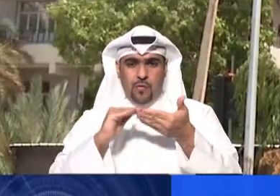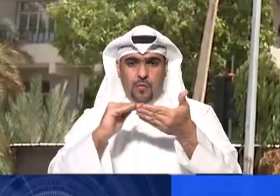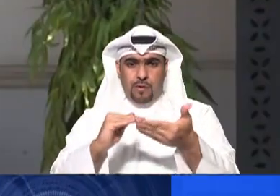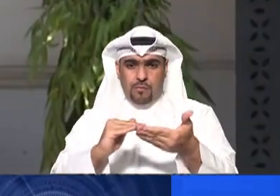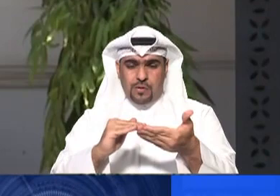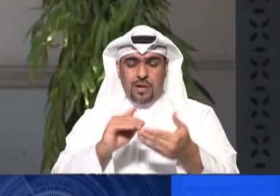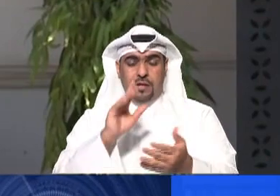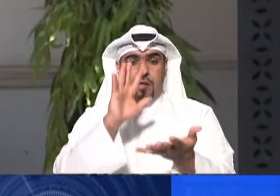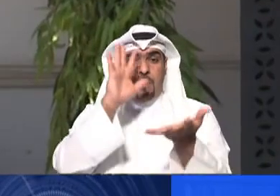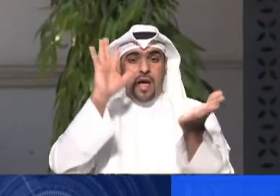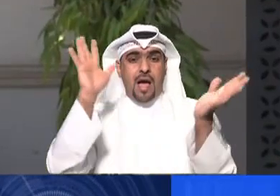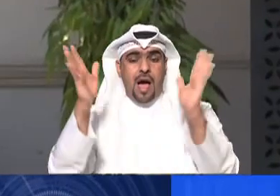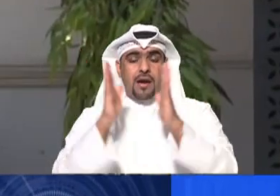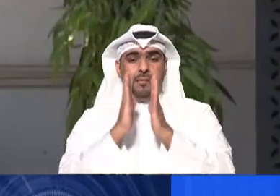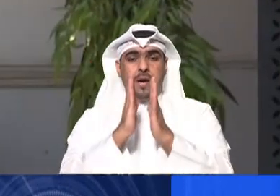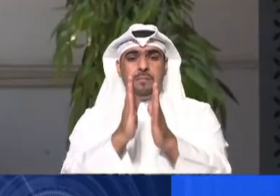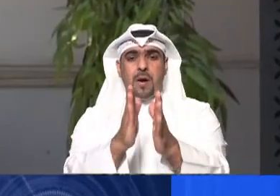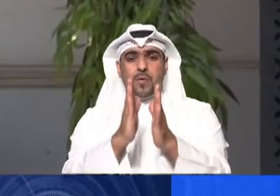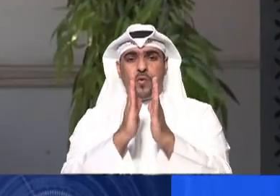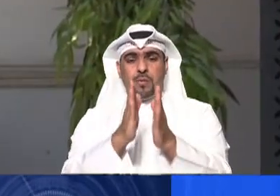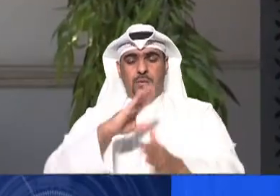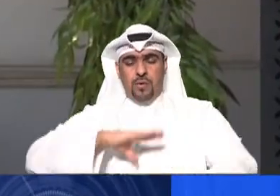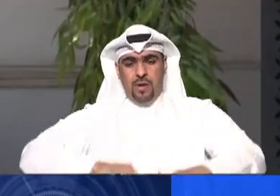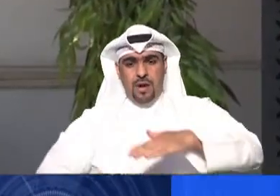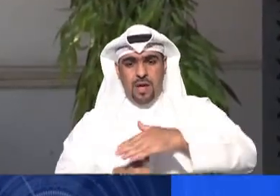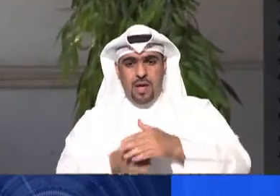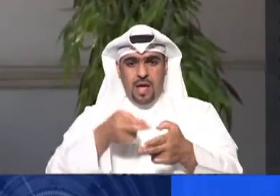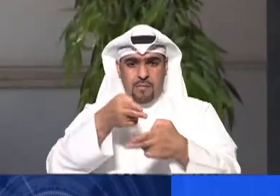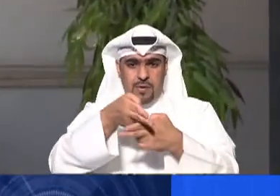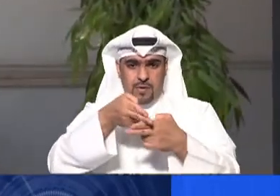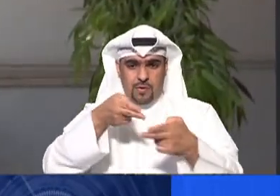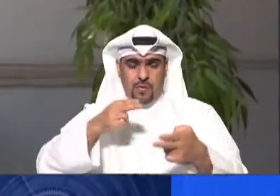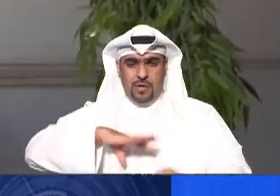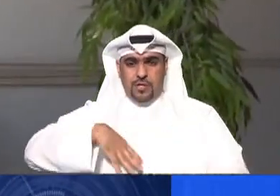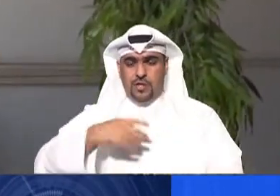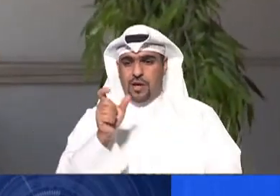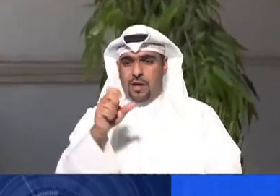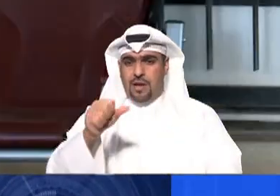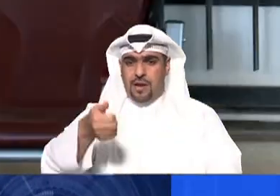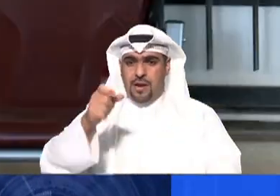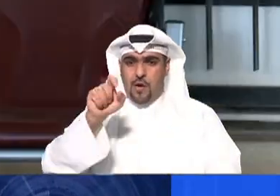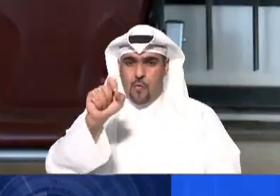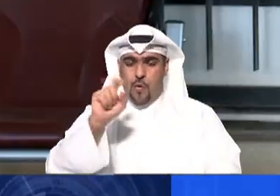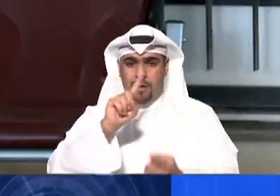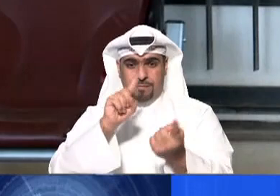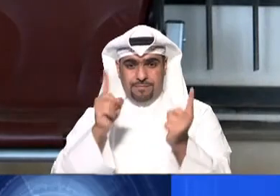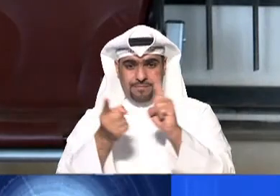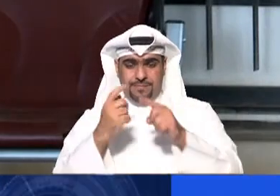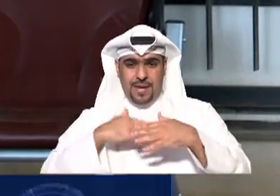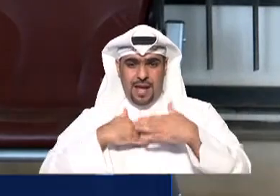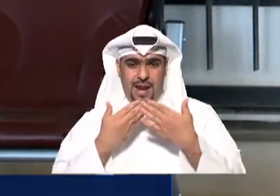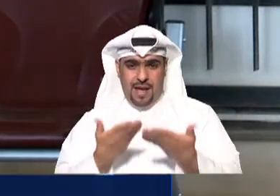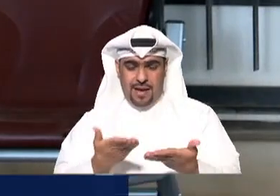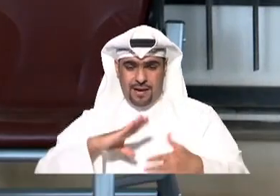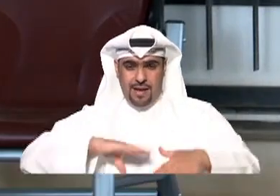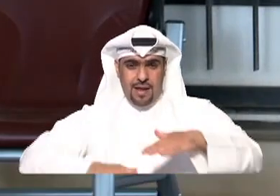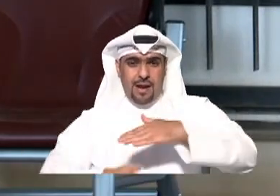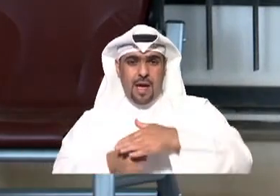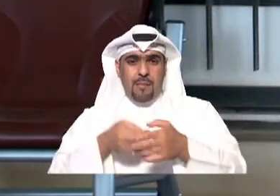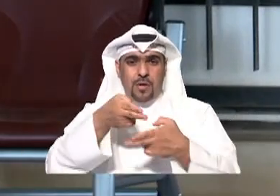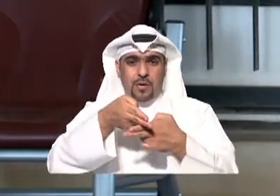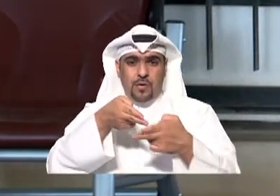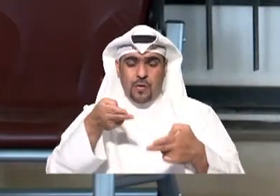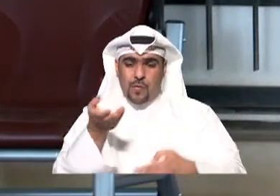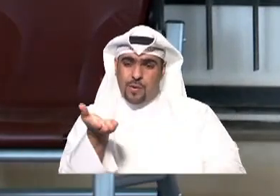الصباح الذي حمل مشعل الإنسانية خير سلف لخير خلف. برحيل أمير الكويت فقدت